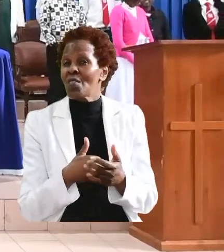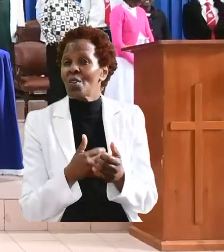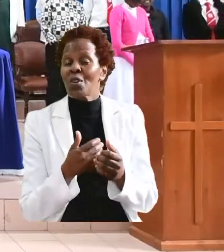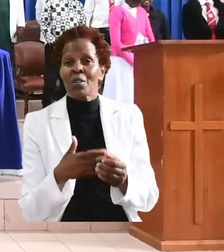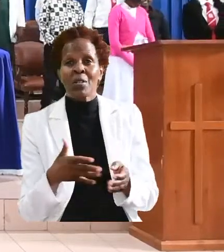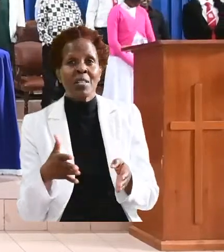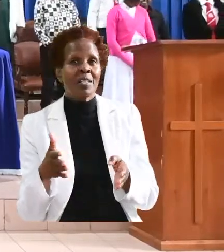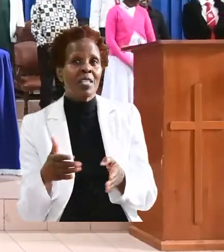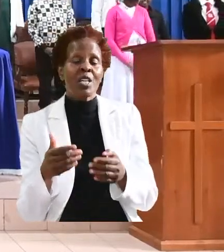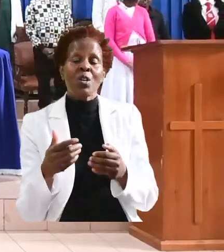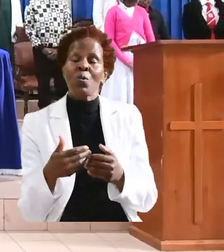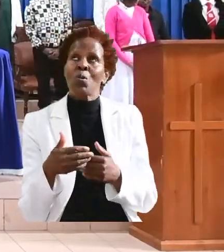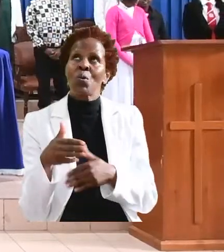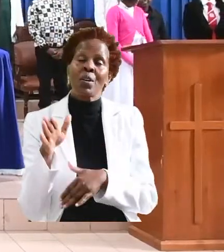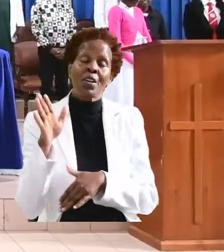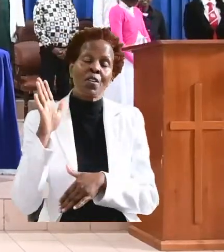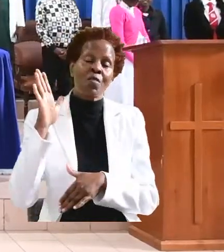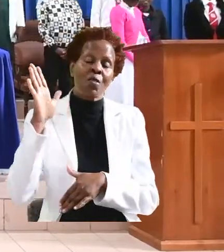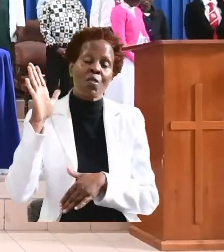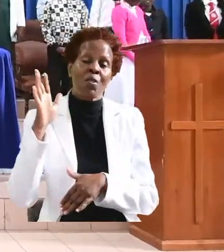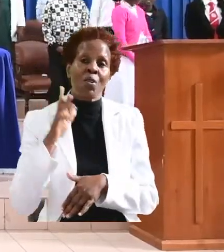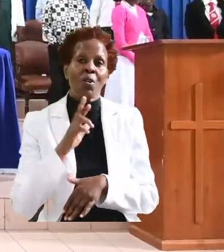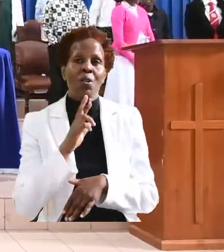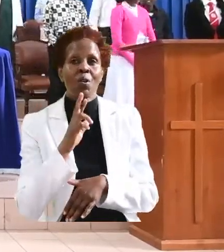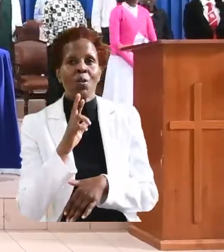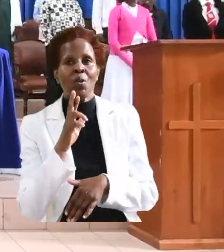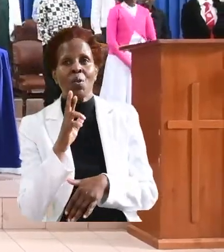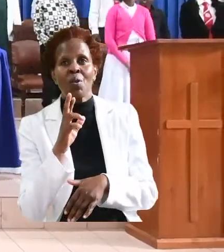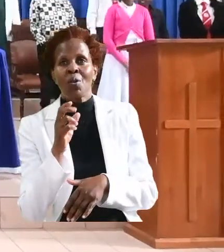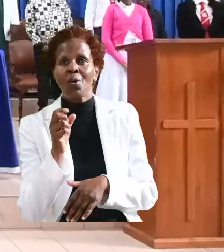nikifikiri jinsi ulivyo